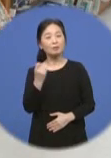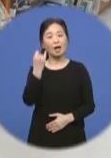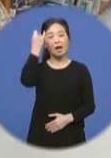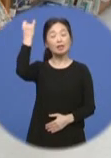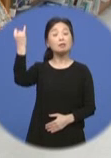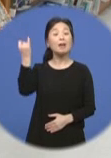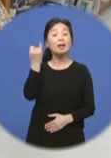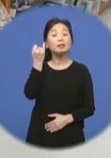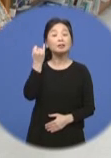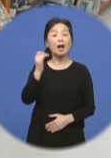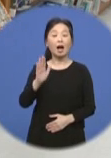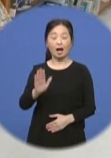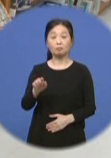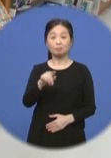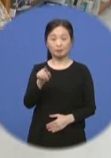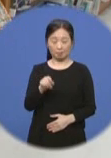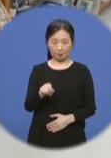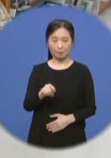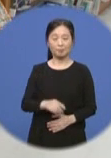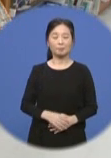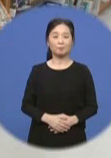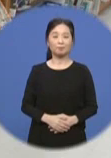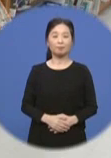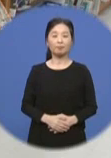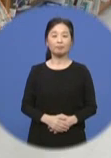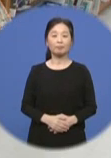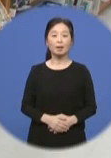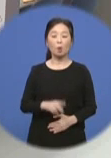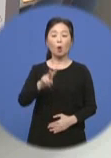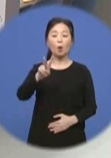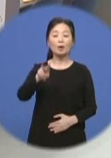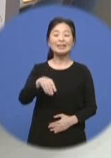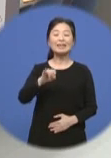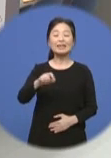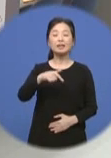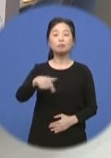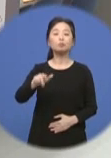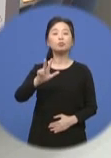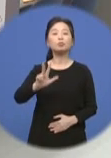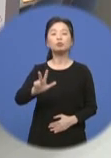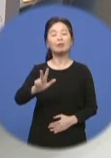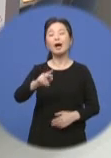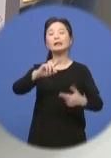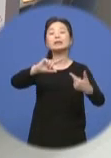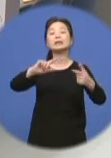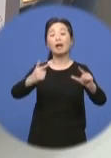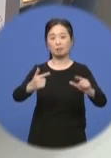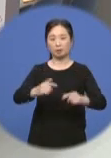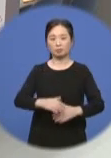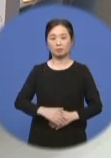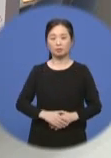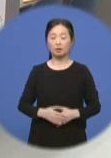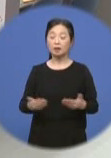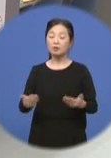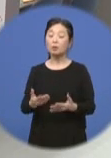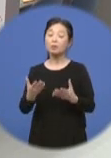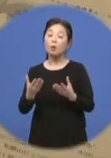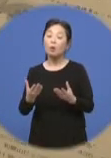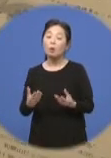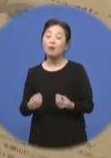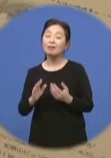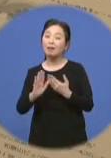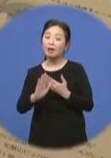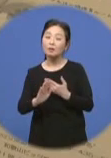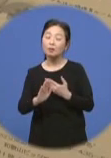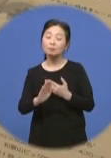ージをちょっと持たれてしまうんですけれども、リーブルはもう全く違います。仕事終わりにフラッと